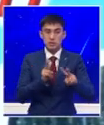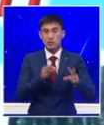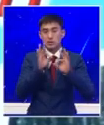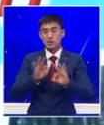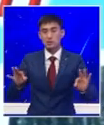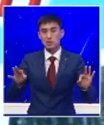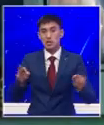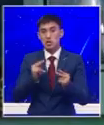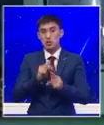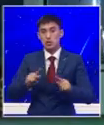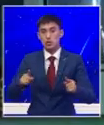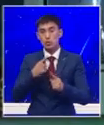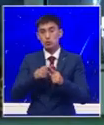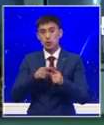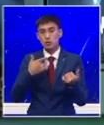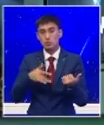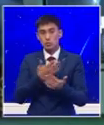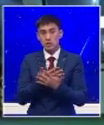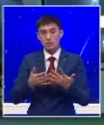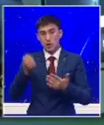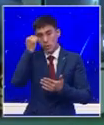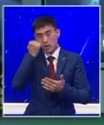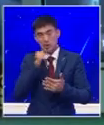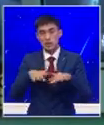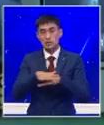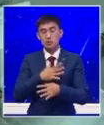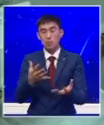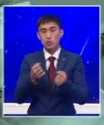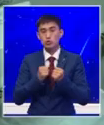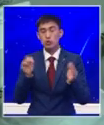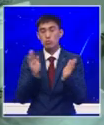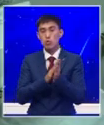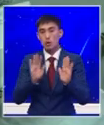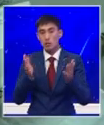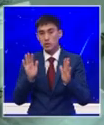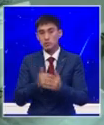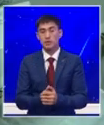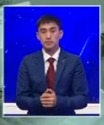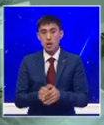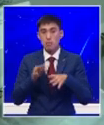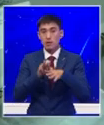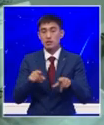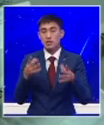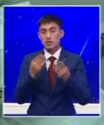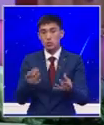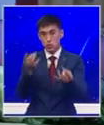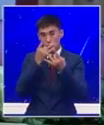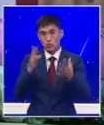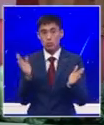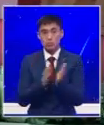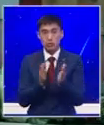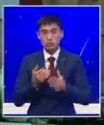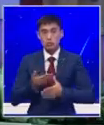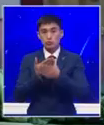разнородных инструментах за что в благодарность от зрителей получили бурные Аплодисменты проведение дня культуры способствует